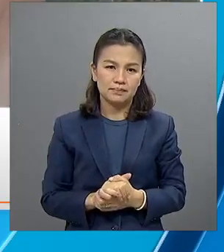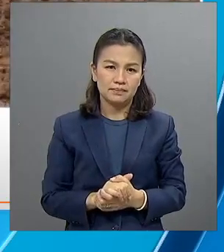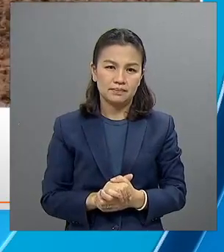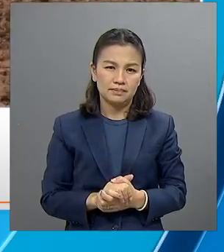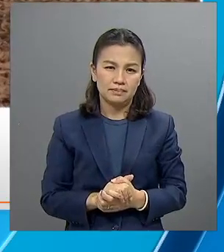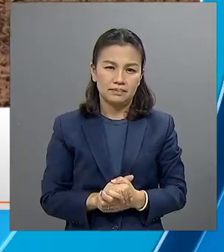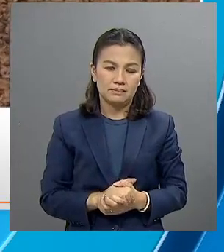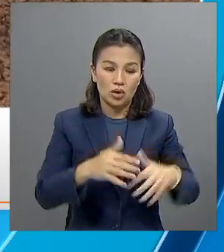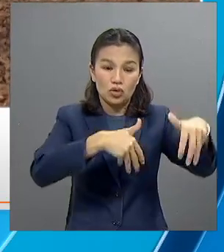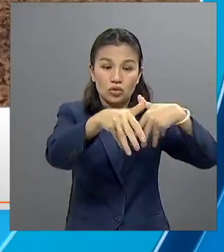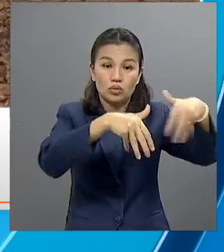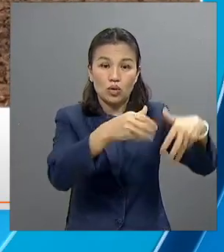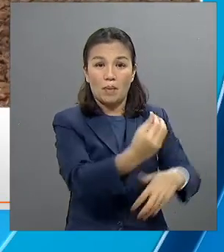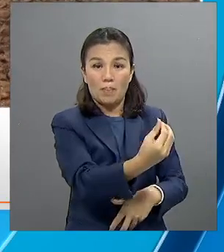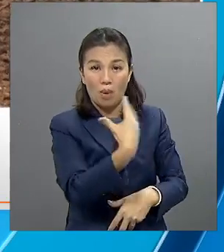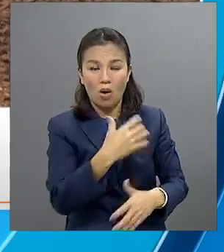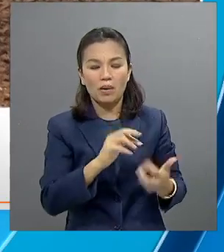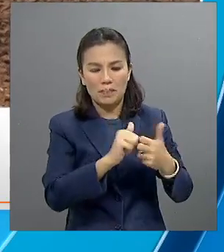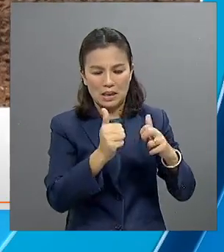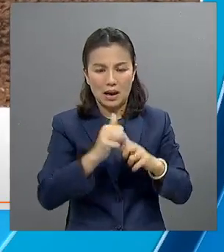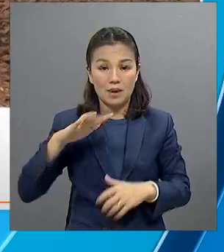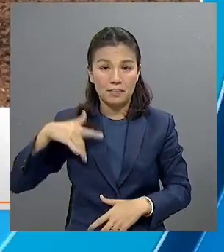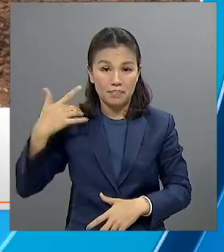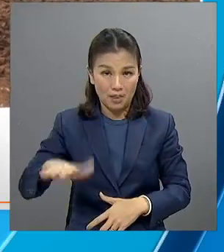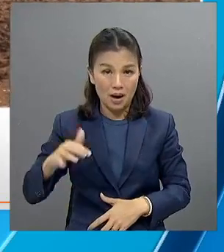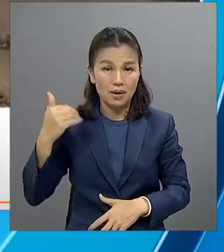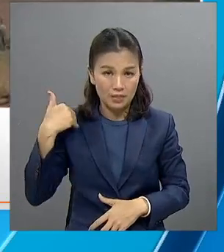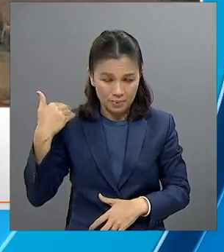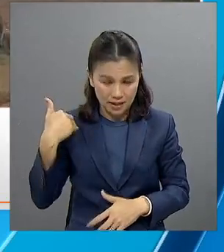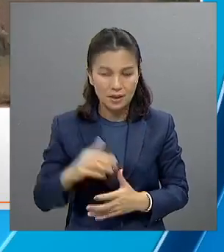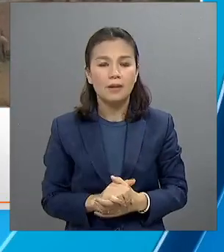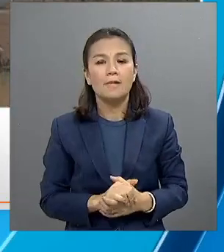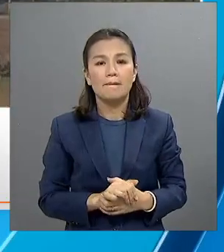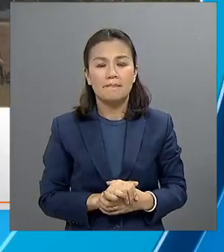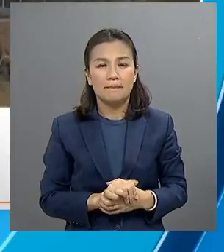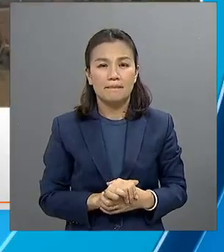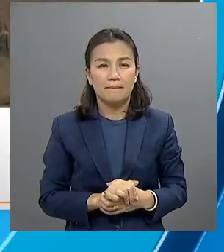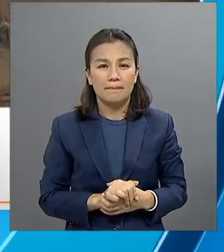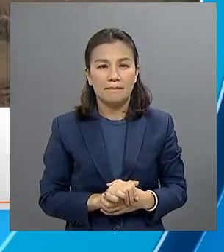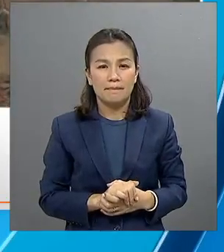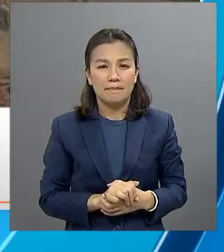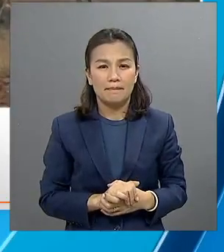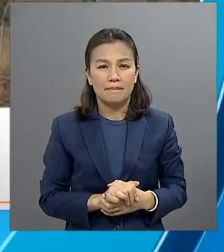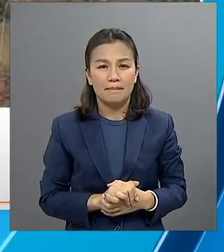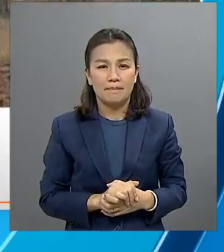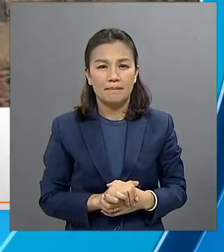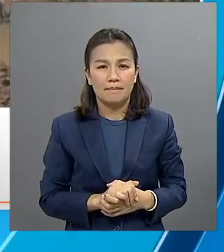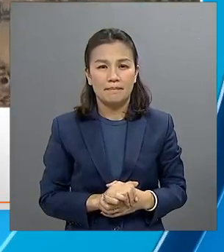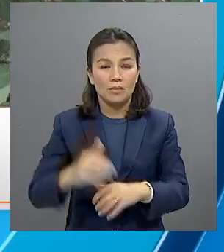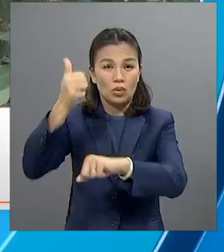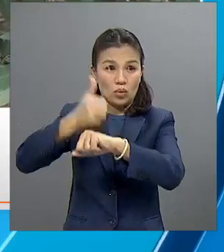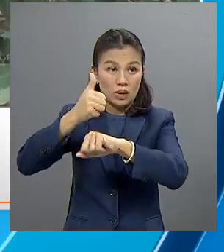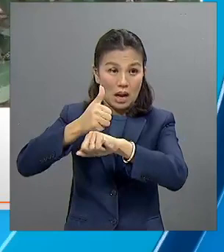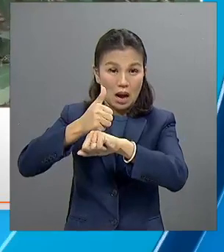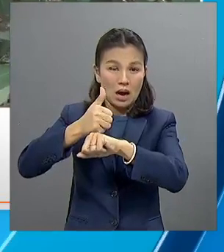ะครับร้องว่าได้รับความเดือดร้อนเนี่ยนะครับร้องความร้องทางศูนย์ดำรงธรรมจังหวัดนะครับท่านผู้ว่าก็รีบสั่งการให้ส่